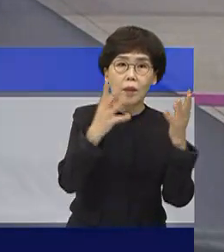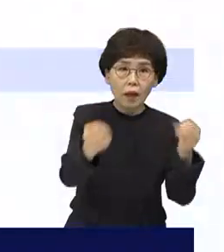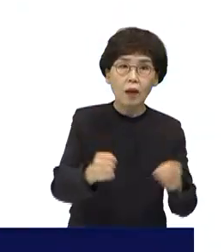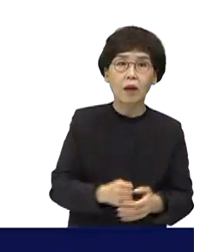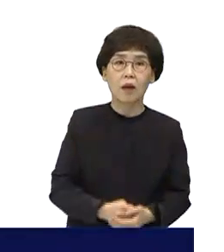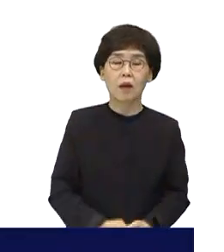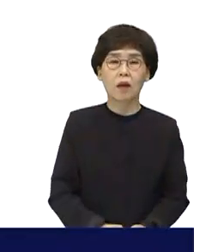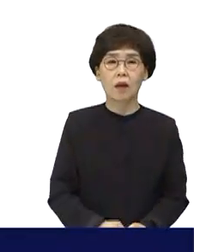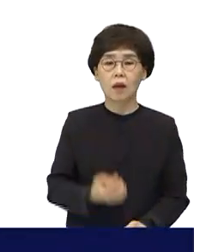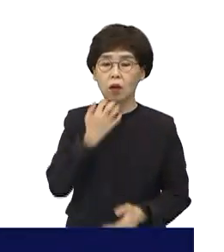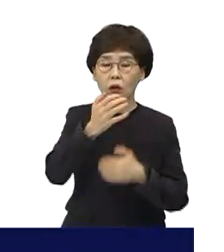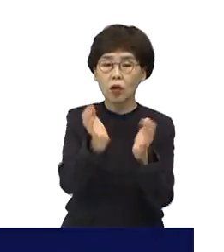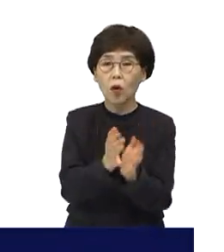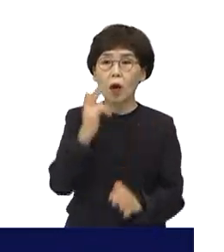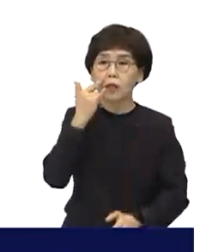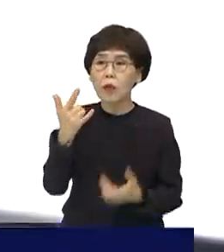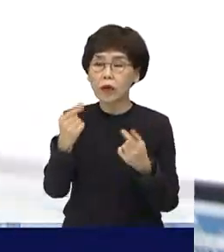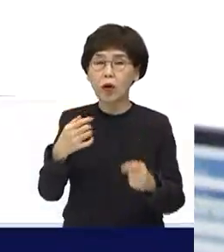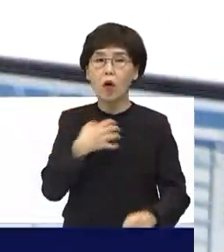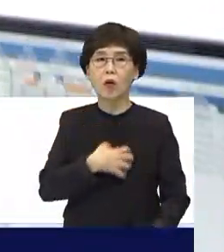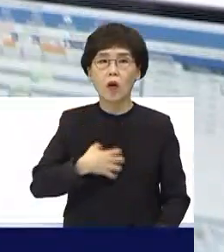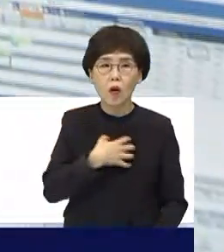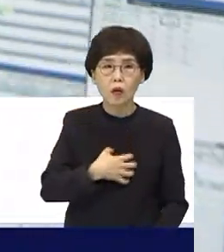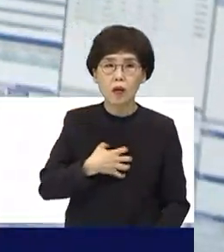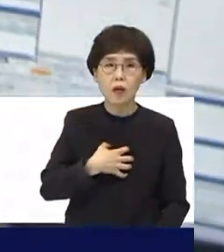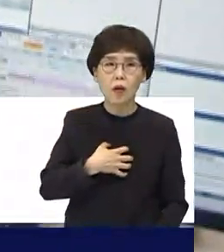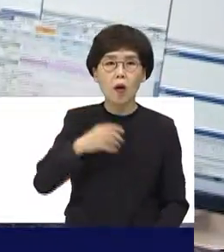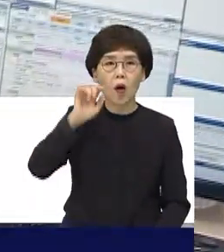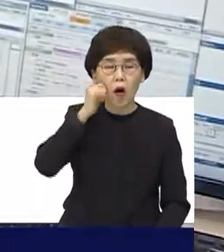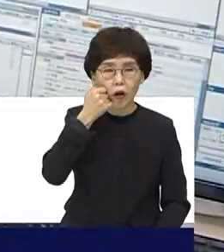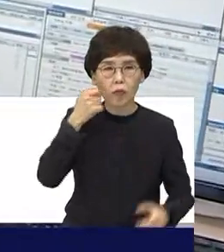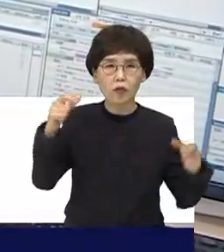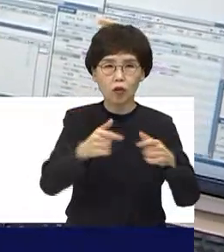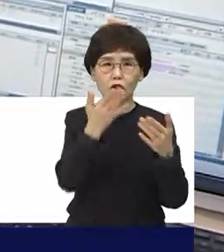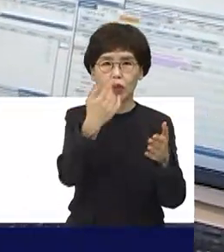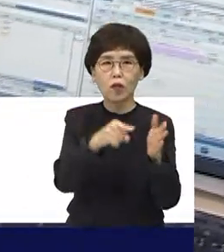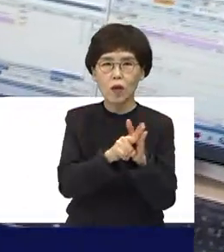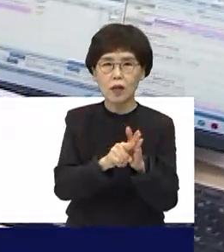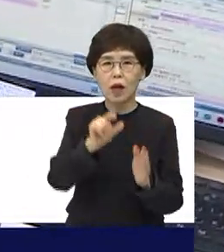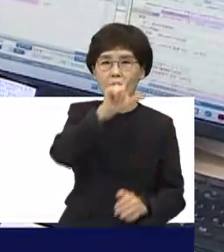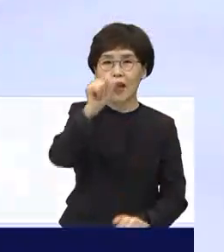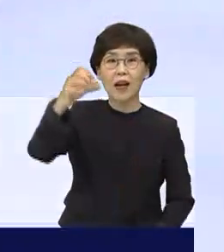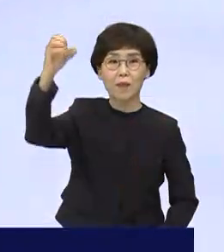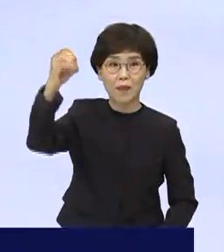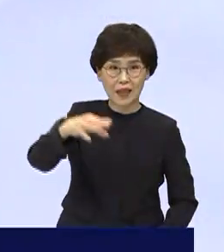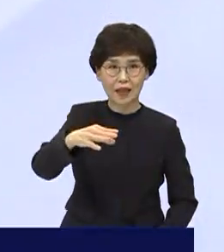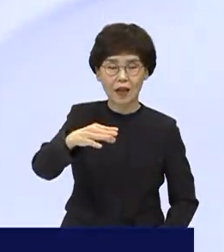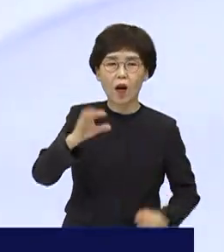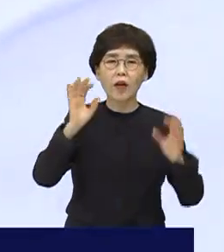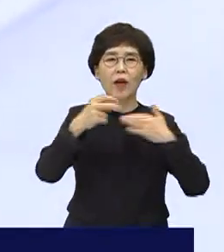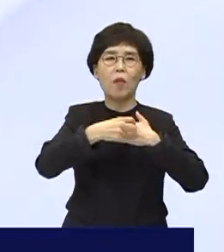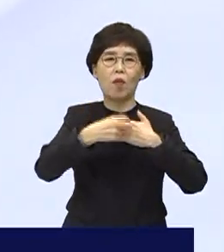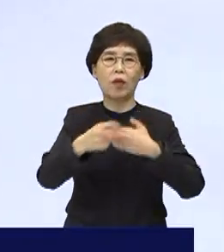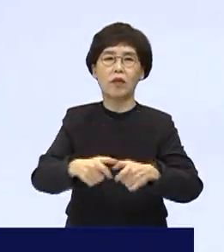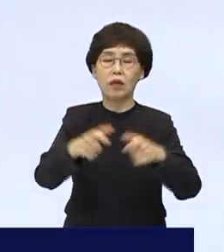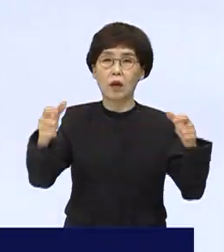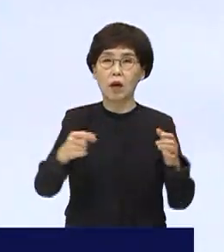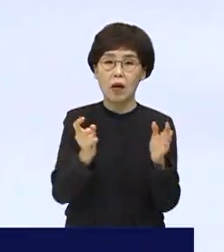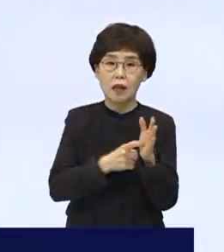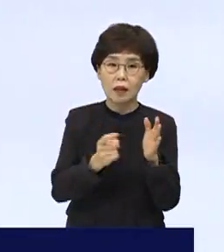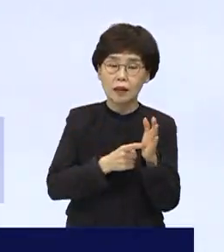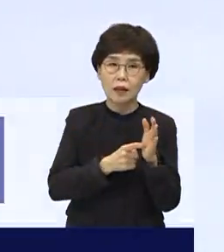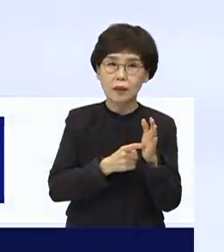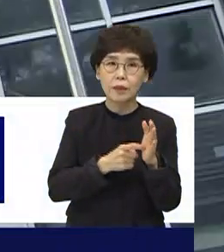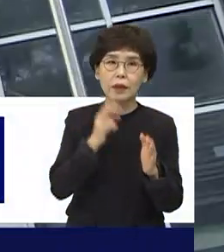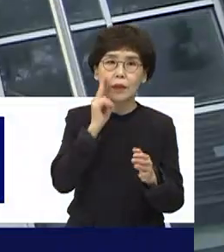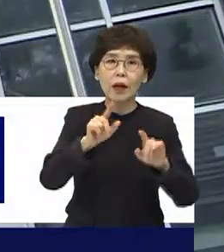많거든요. 경기도가 부모들의 이런 고충을 줄이기 위해 달빛 어린이 병원을 확대합니다. 응급 상황이 아닌 경증의